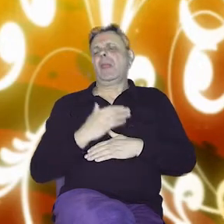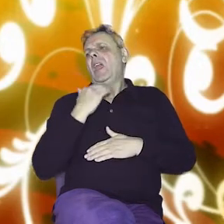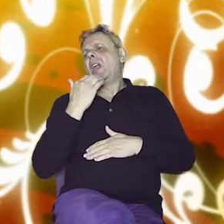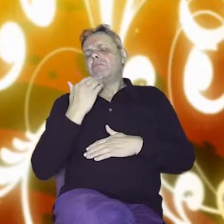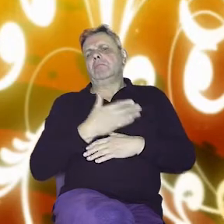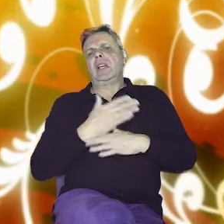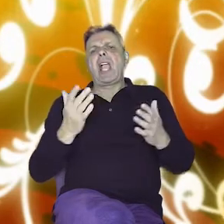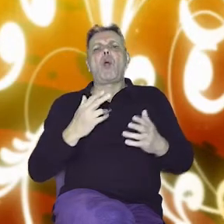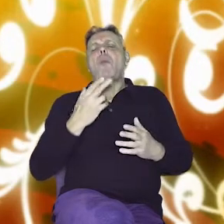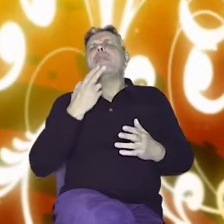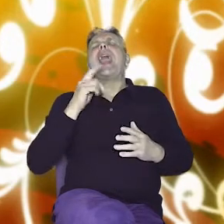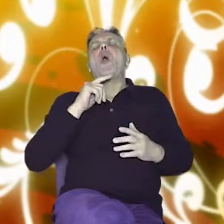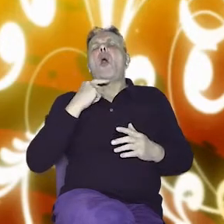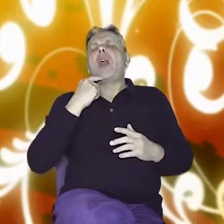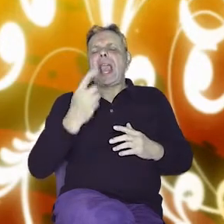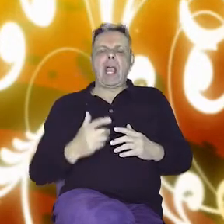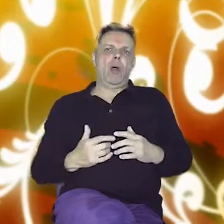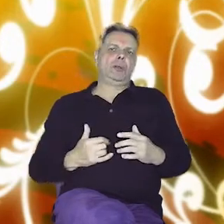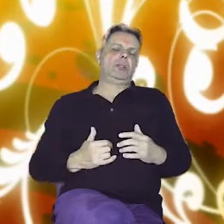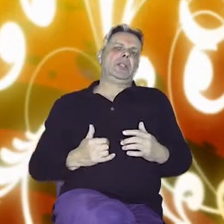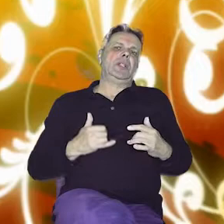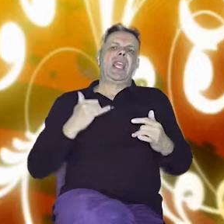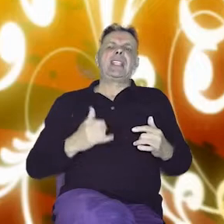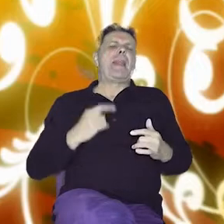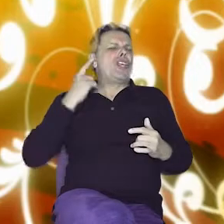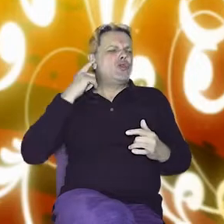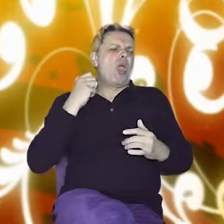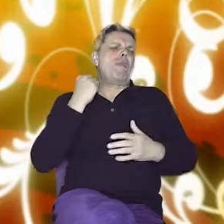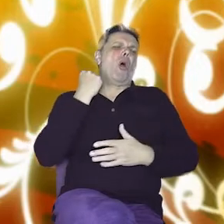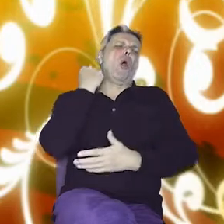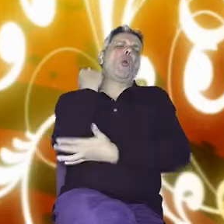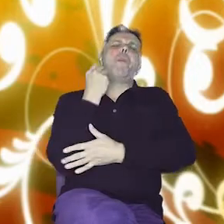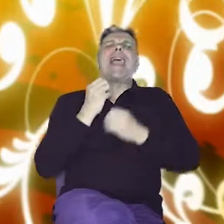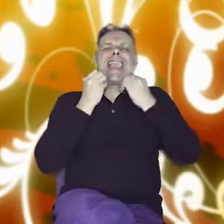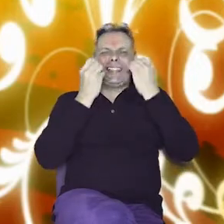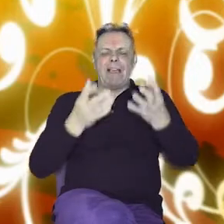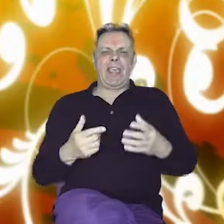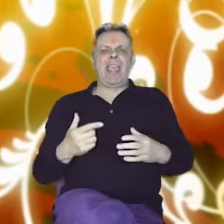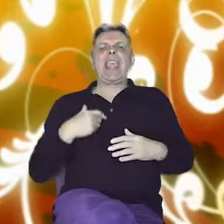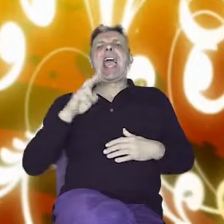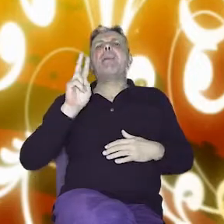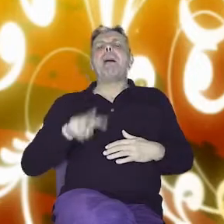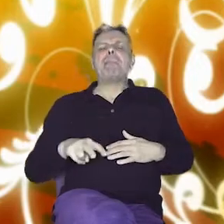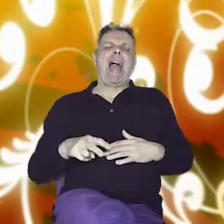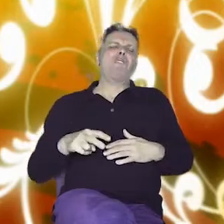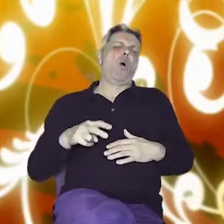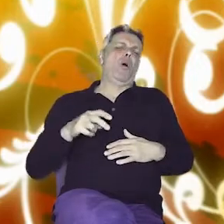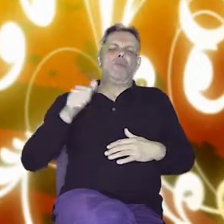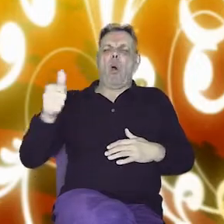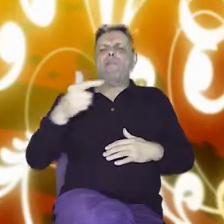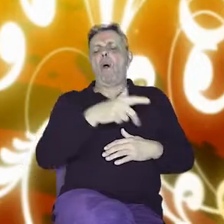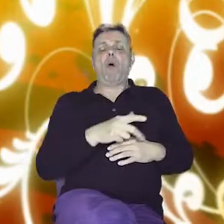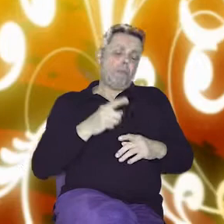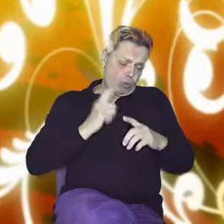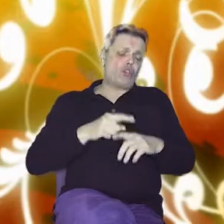rekao netko, i danas čujemo takve glupe izjave, ja imam pravo na ovo, ja imam pravo na one. Da,